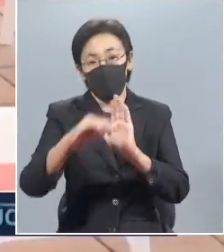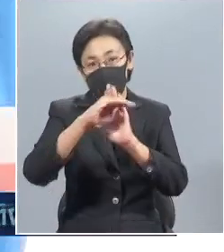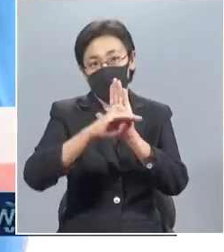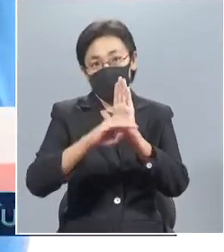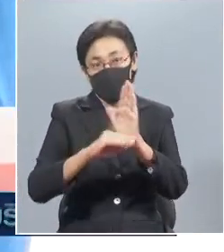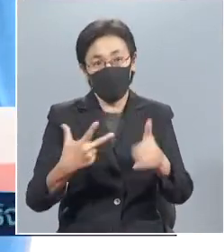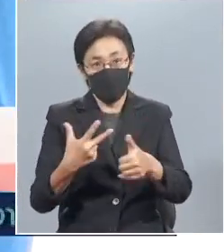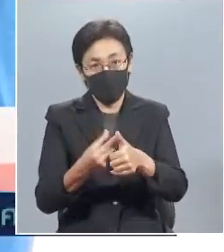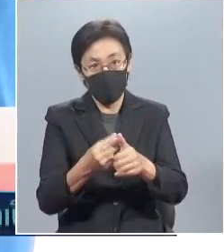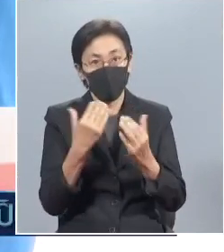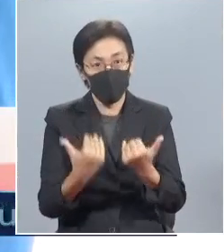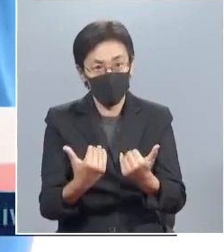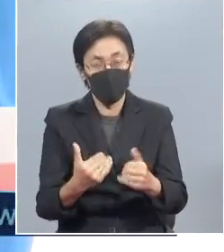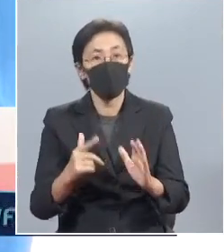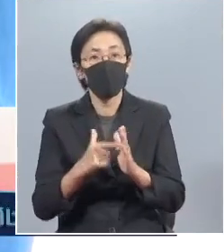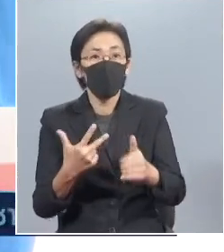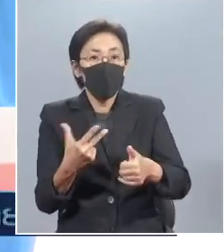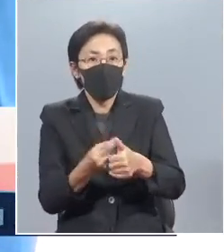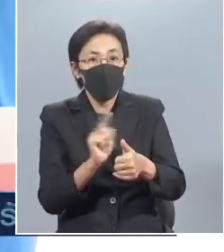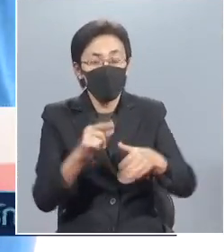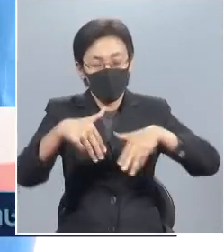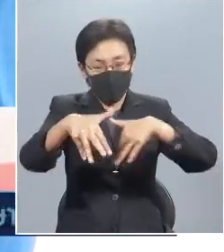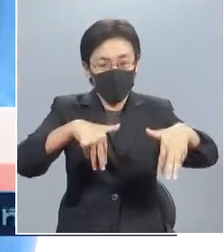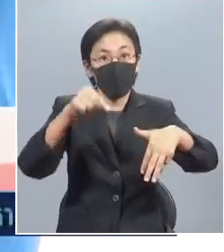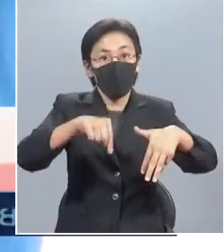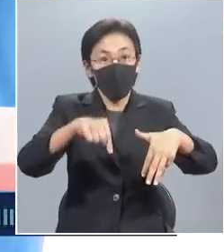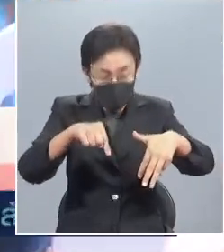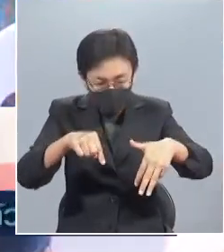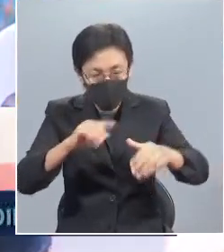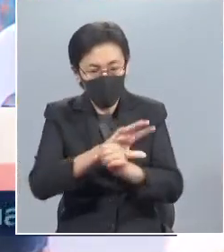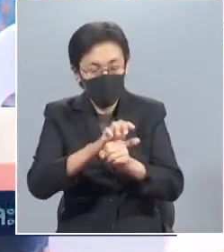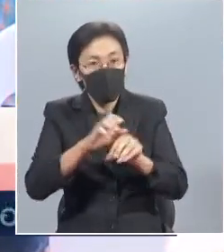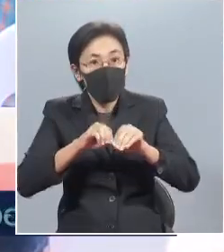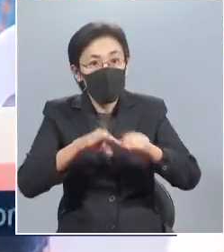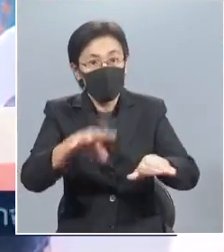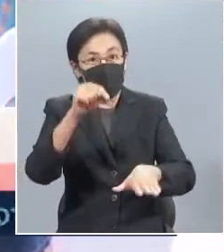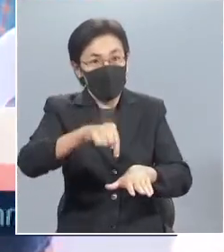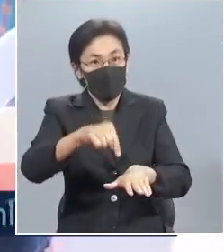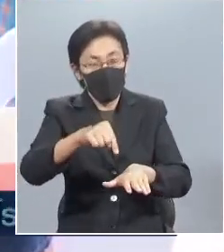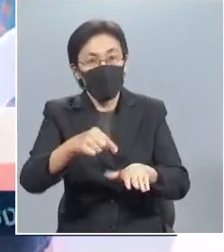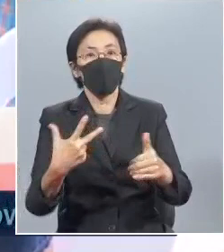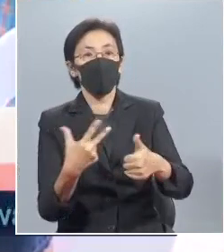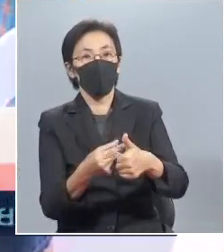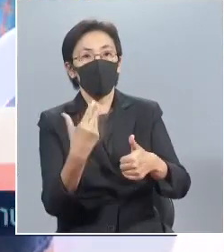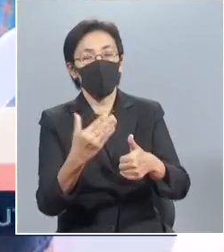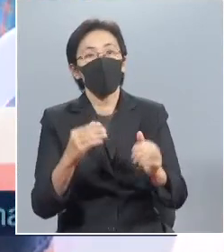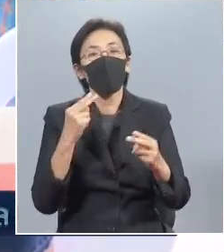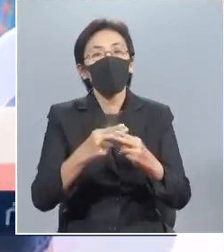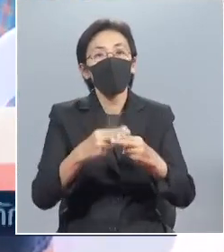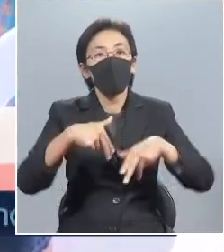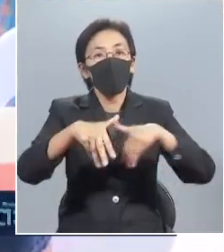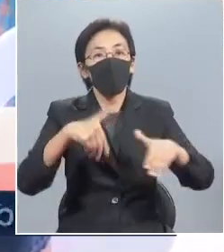ฉีดวัคซีนในวันนี้เนี่ยเขาจะฉีดให้กับชุมชนที่ไปพบการแพร่ระบาดของเชื้อครูวินัยทีนั่นคือชุมชนพัฒนาใหม่